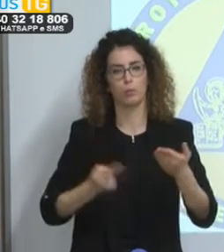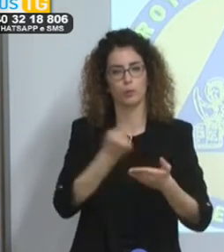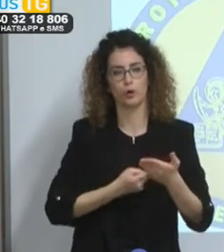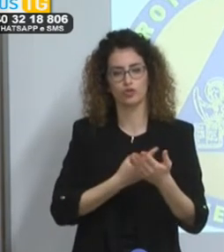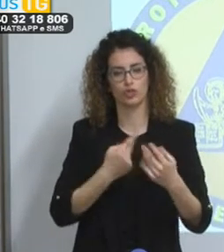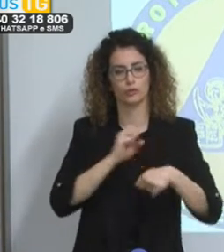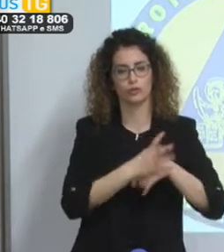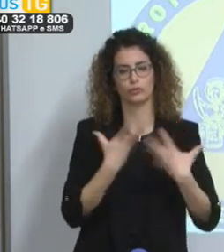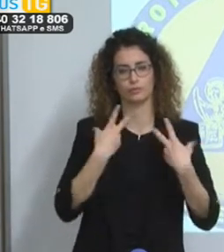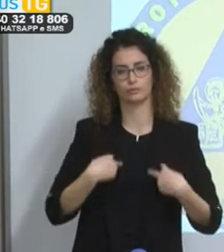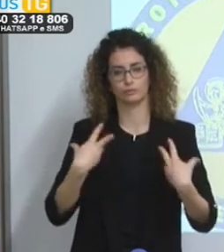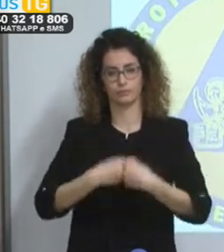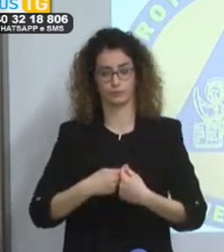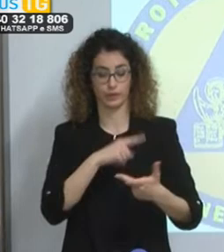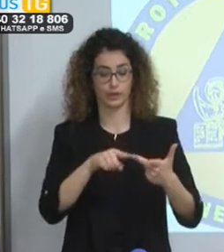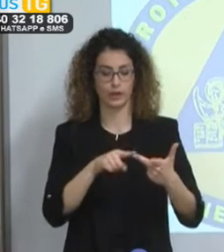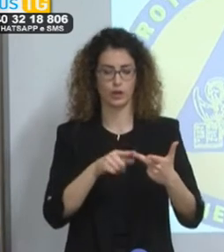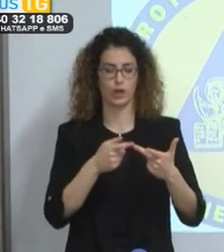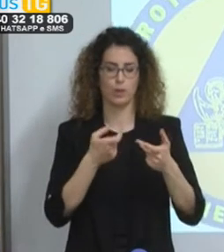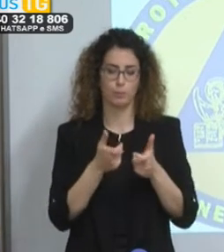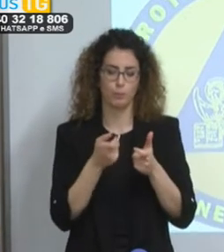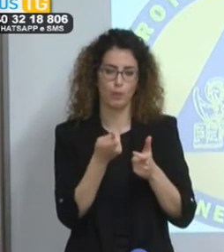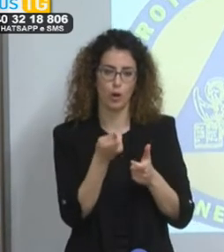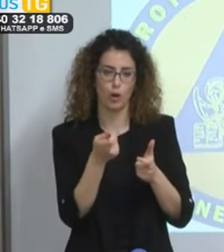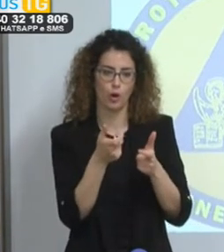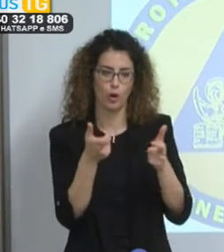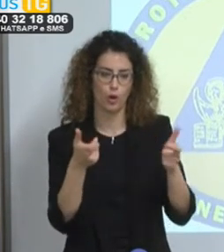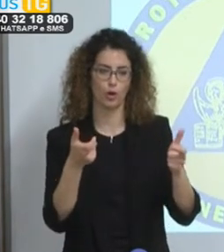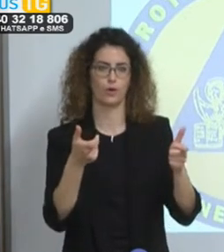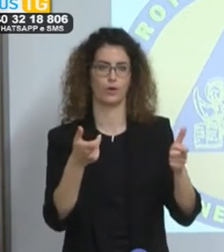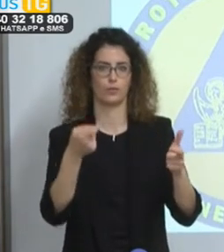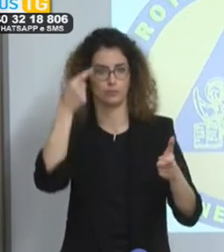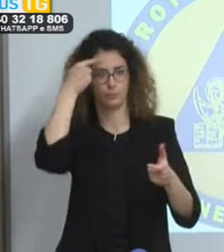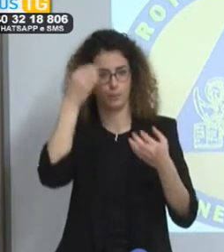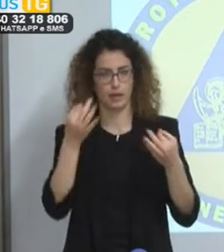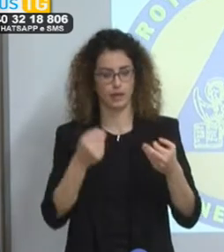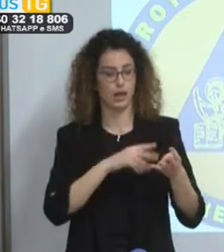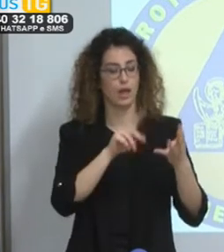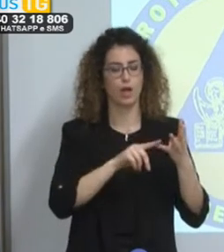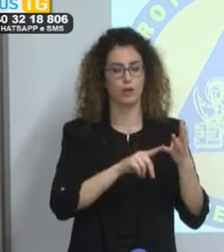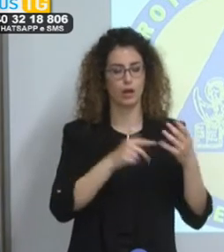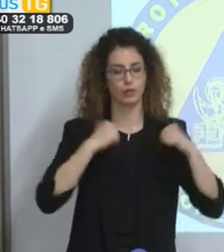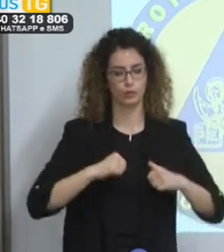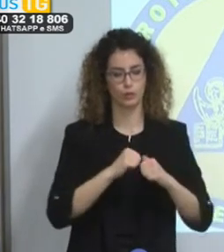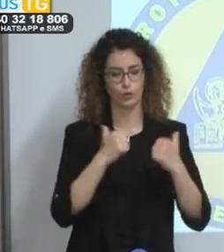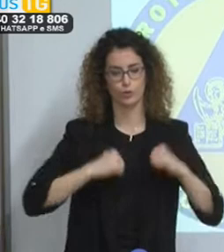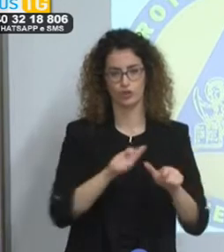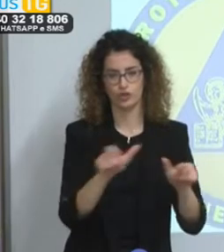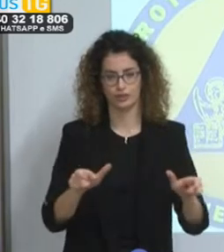Il terzo, la gradualità e il buonsenso. Il quarto, l'alleanza con i cittadini.